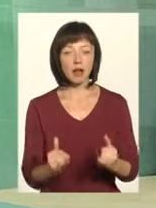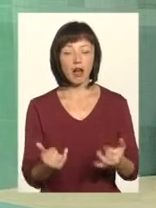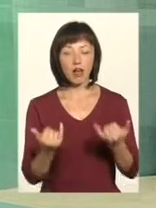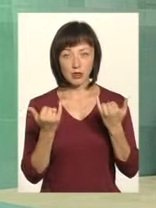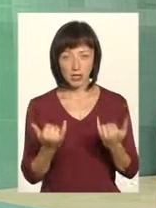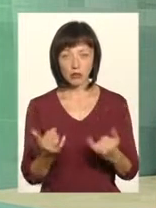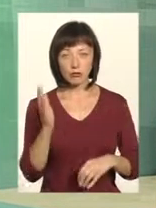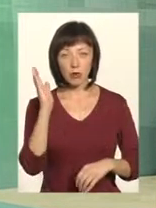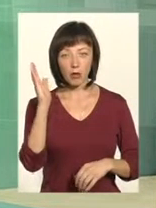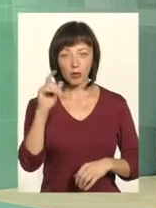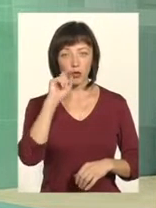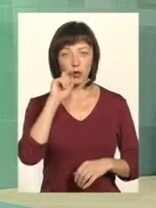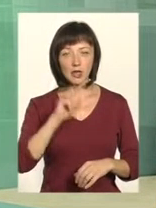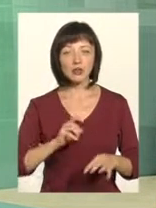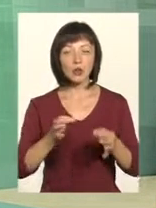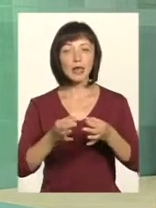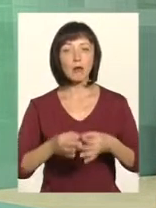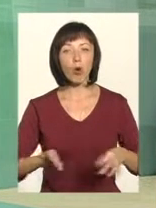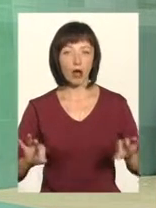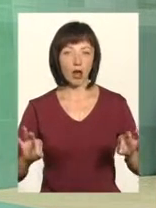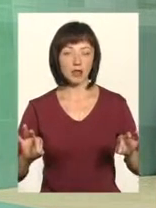нинішнього і майбутнього української демократії.